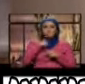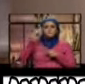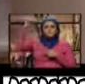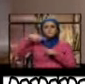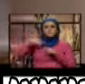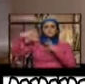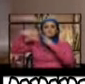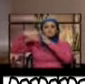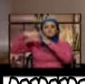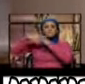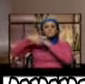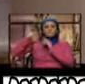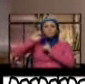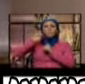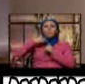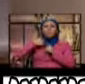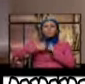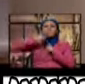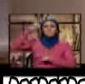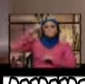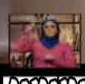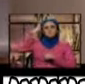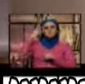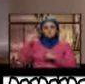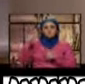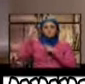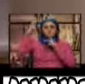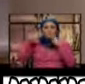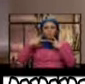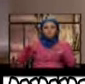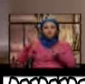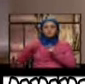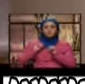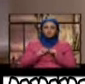والعلماء علمونا واحنا صغار وما زلنا يعني صغار نتعلم،